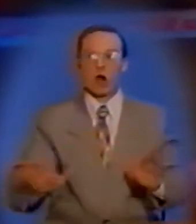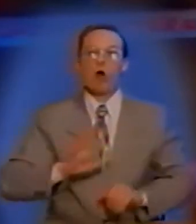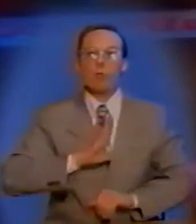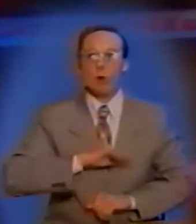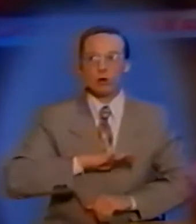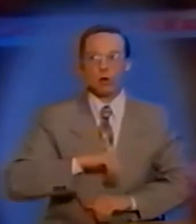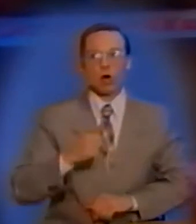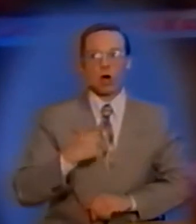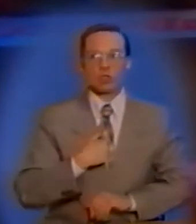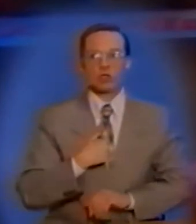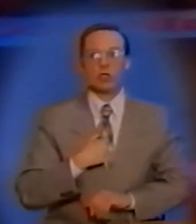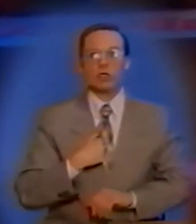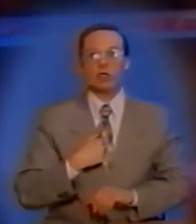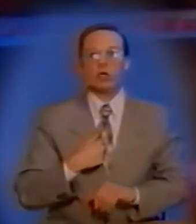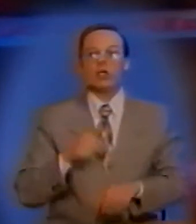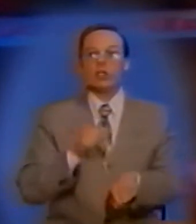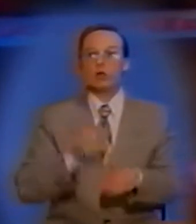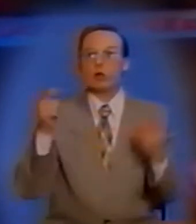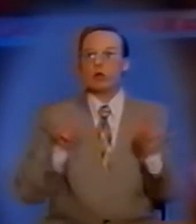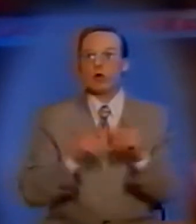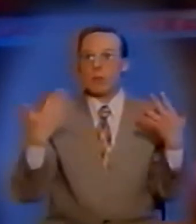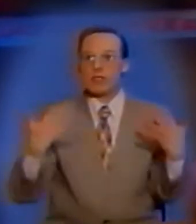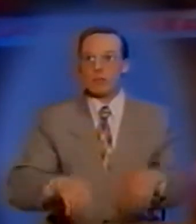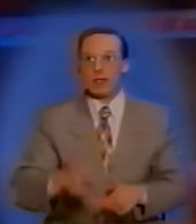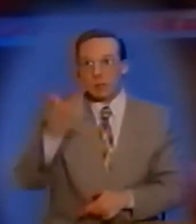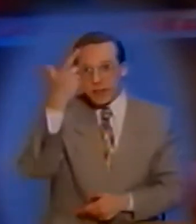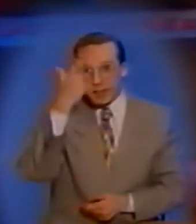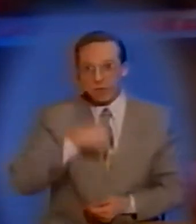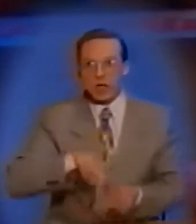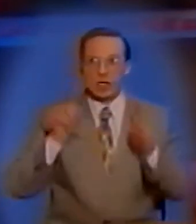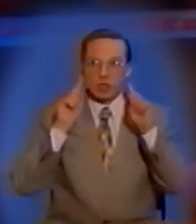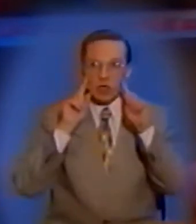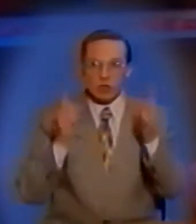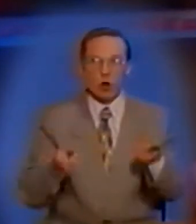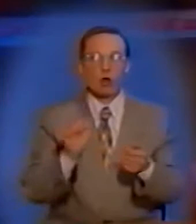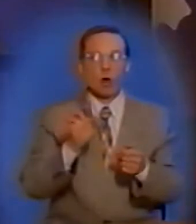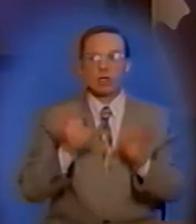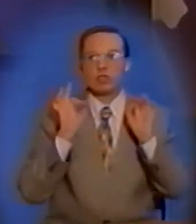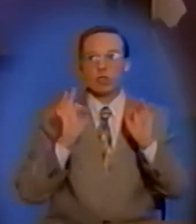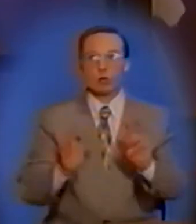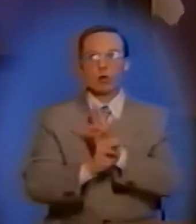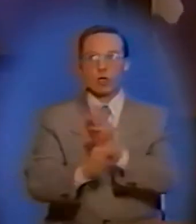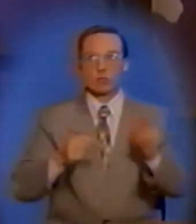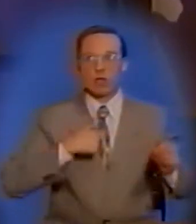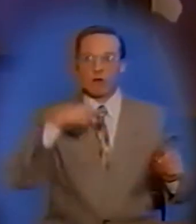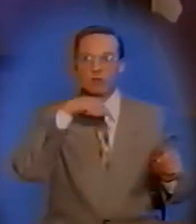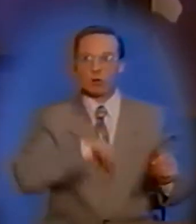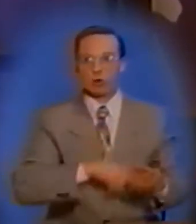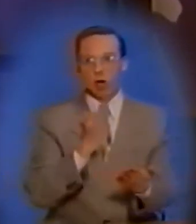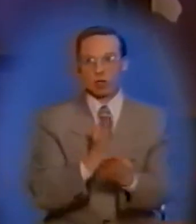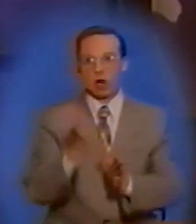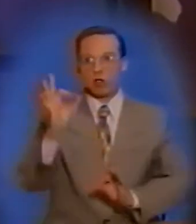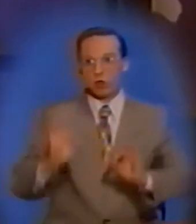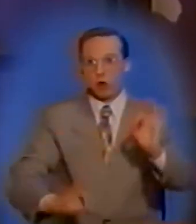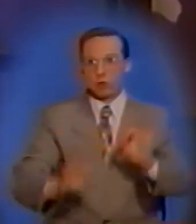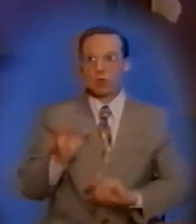aš jutau tokį pasimetimą savyje, kad nežinau, ar iš tikrųjų kas mane viduje yra normalu,